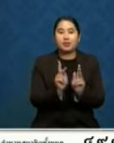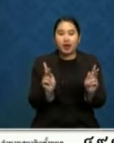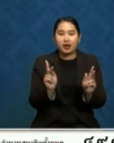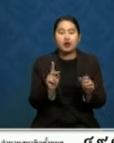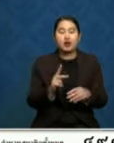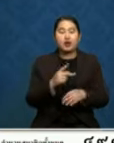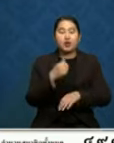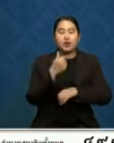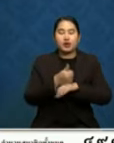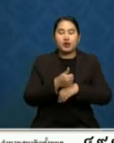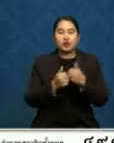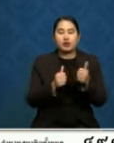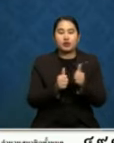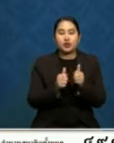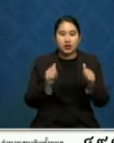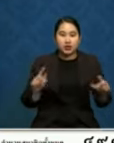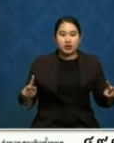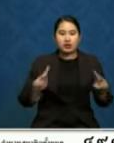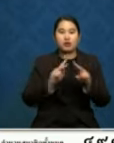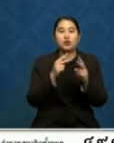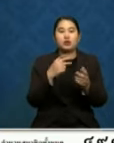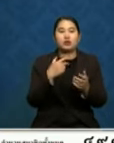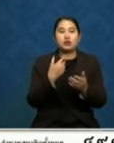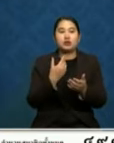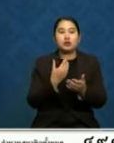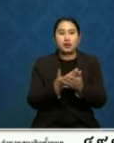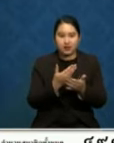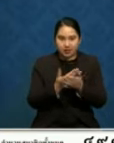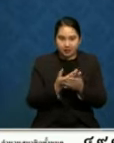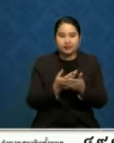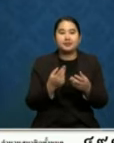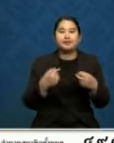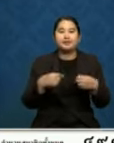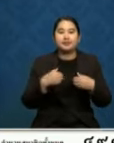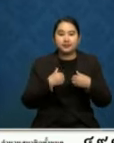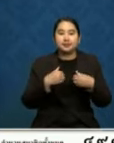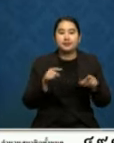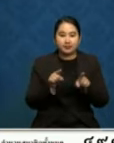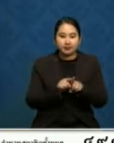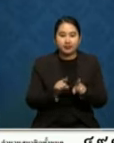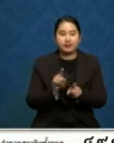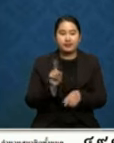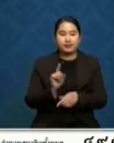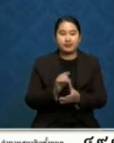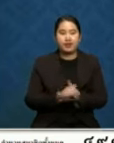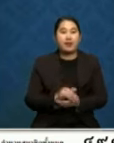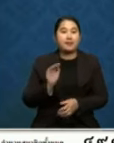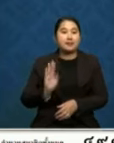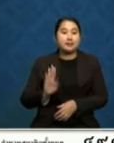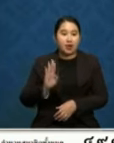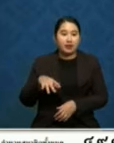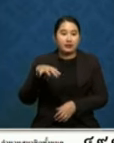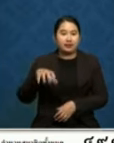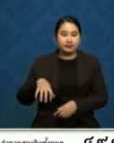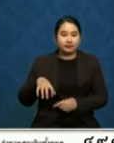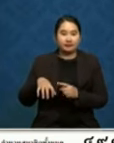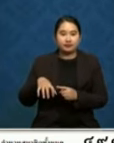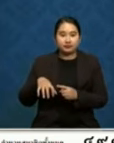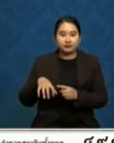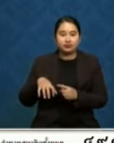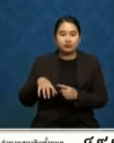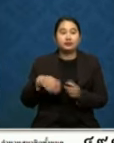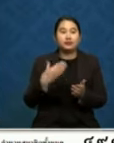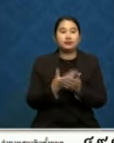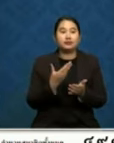มนตรีช่วยคลังด้วยว่าท่านก็หนีไม่พ้นข้อนี้เหมือนกันก็คือบริษัทครับที่ถูก